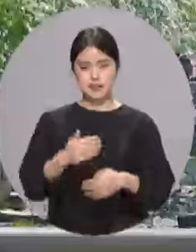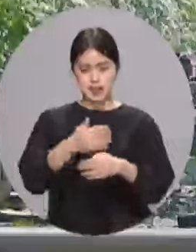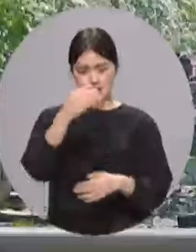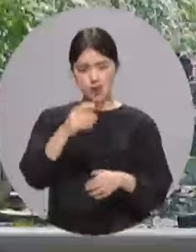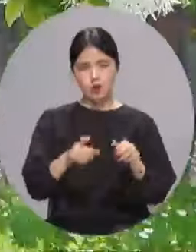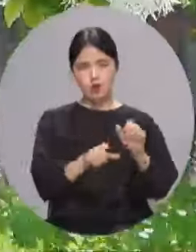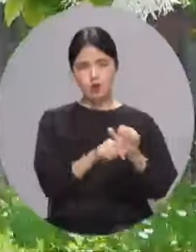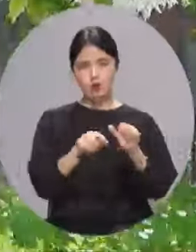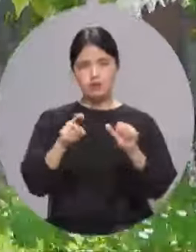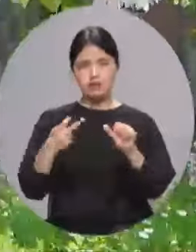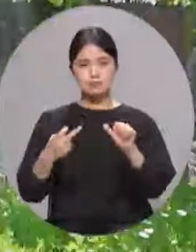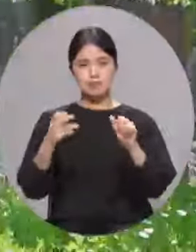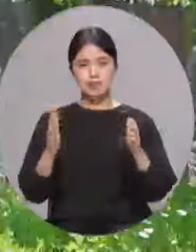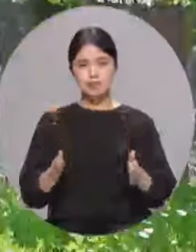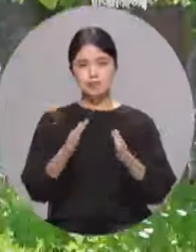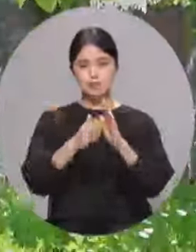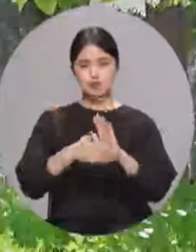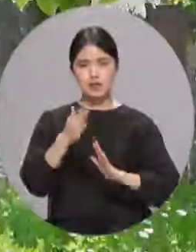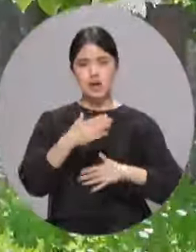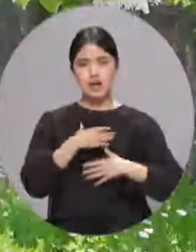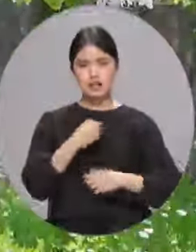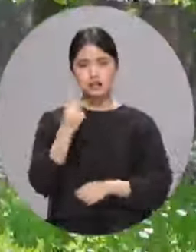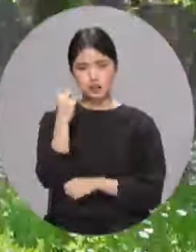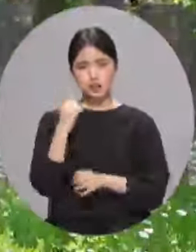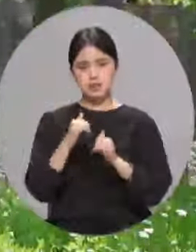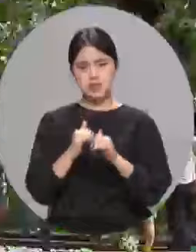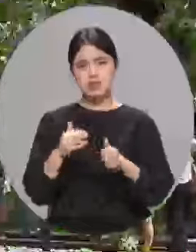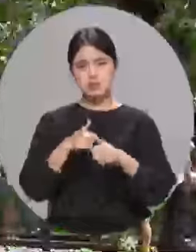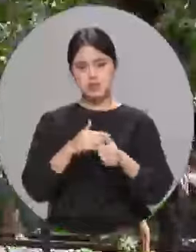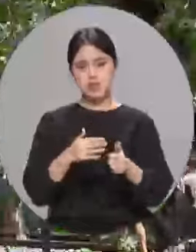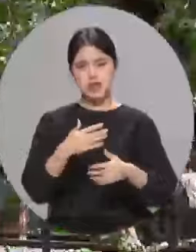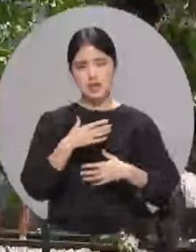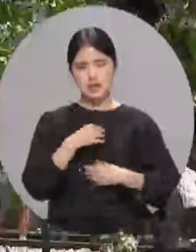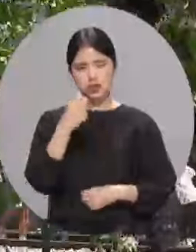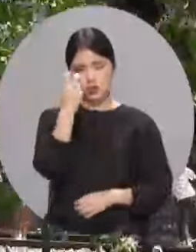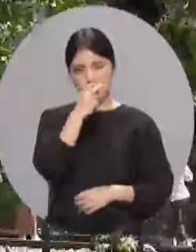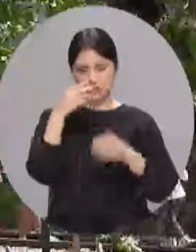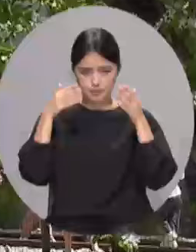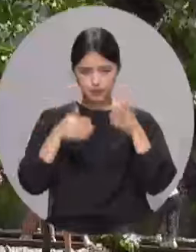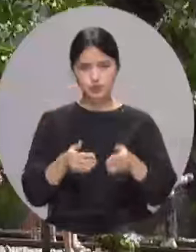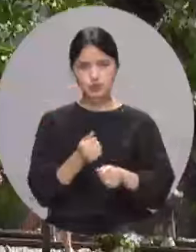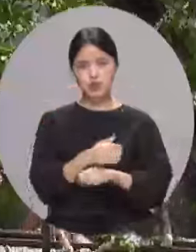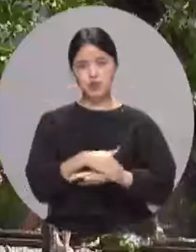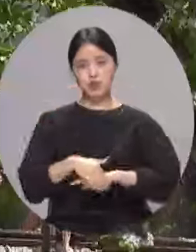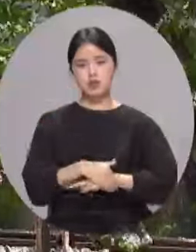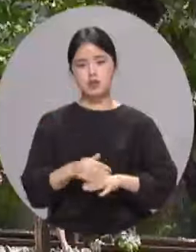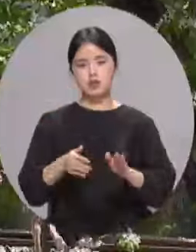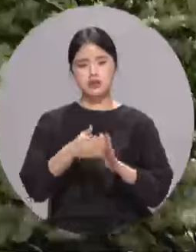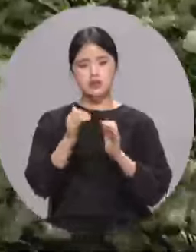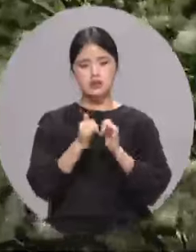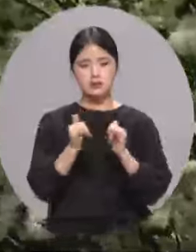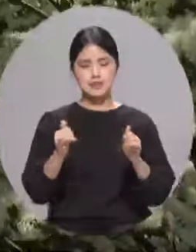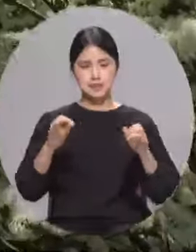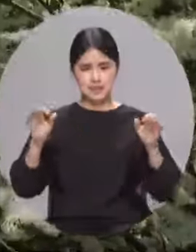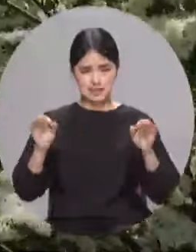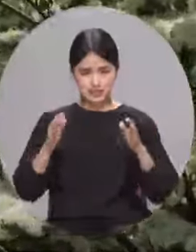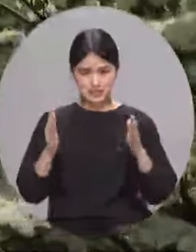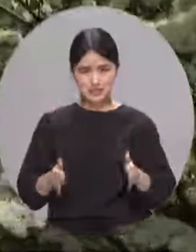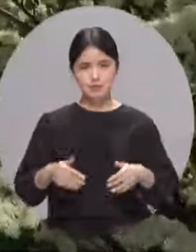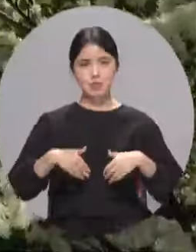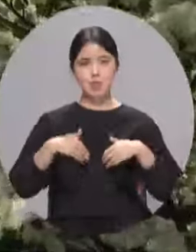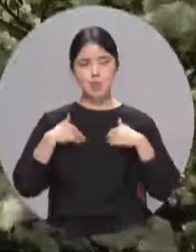5월 12일까지 전주시는 안전요원을 배치하는 등 안전관리에 집중하겠다는 계획. 시민들은 짧지만